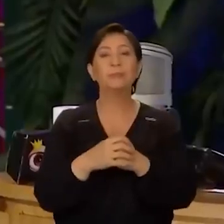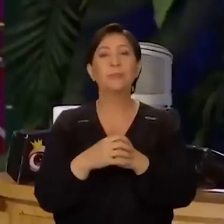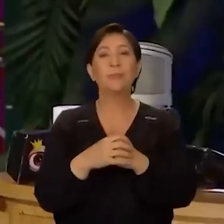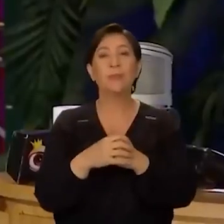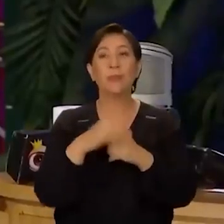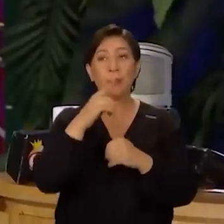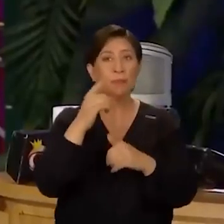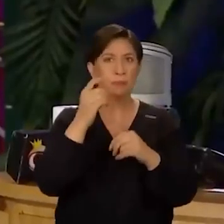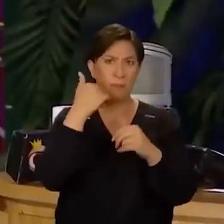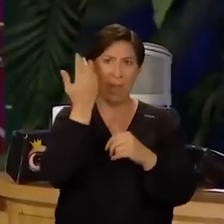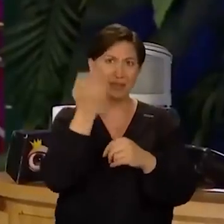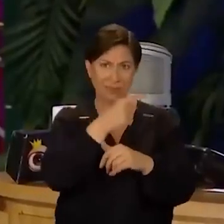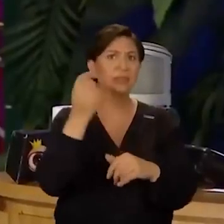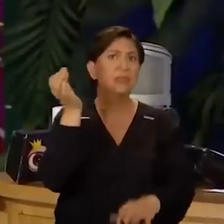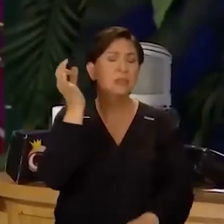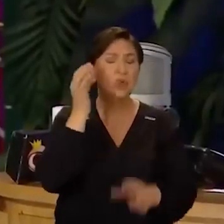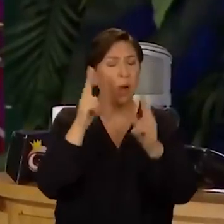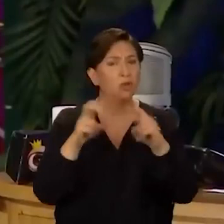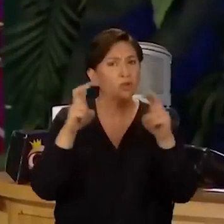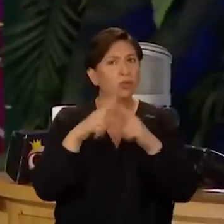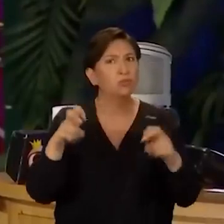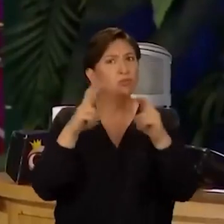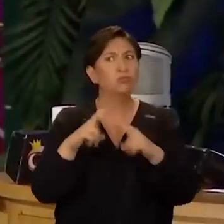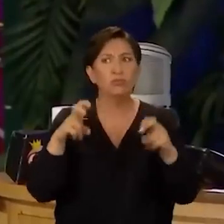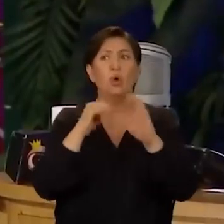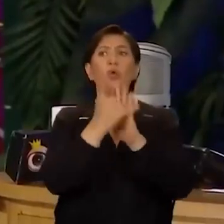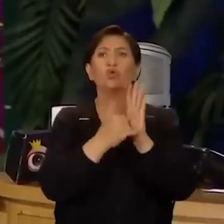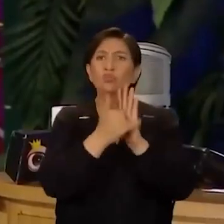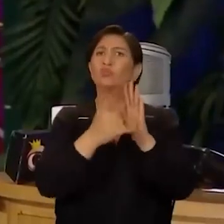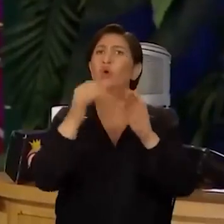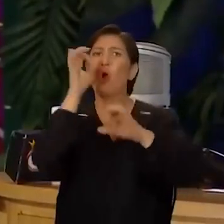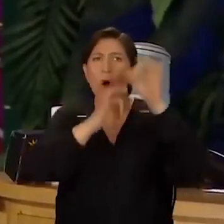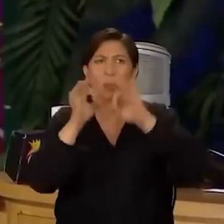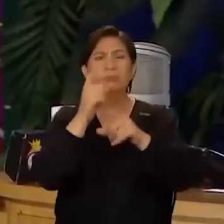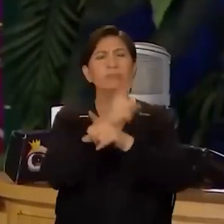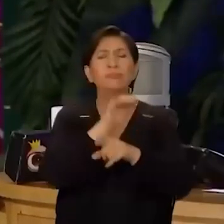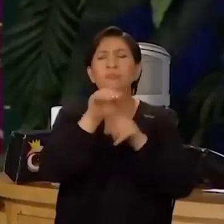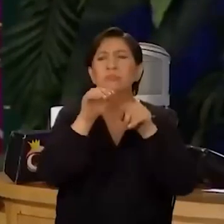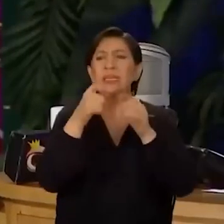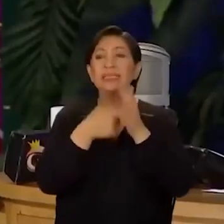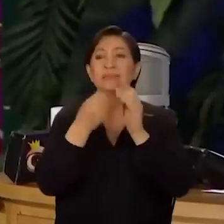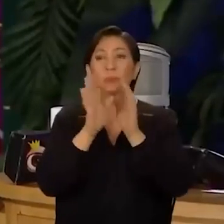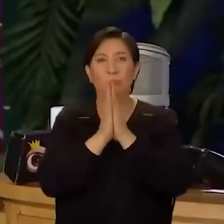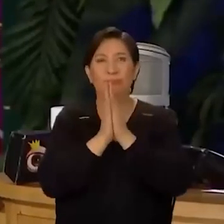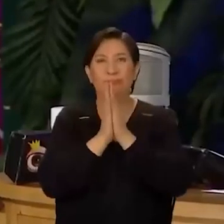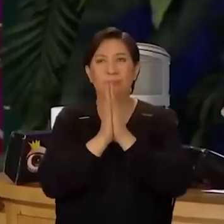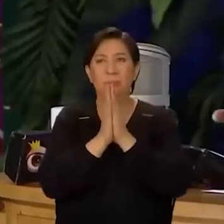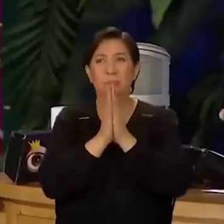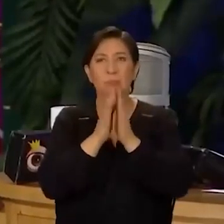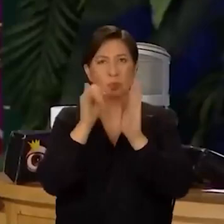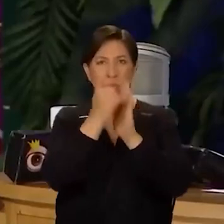bunu dinlemiş araştırmaya başlamış YouTube'da Google'da isim vermiyorduk özür dilerim